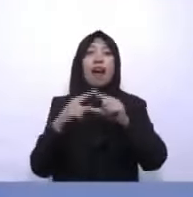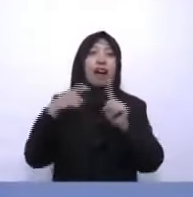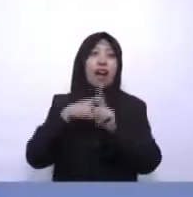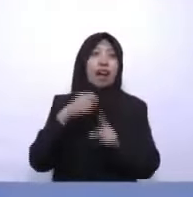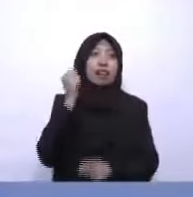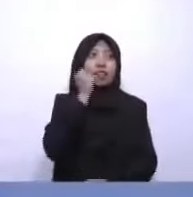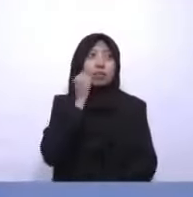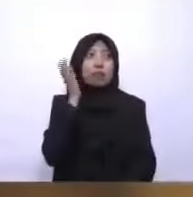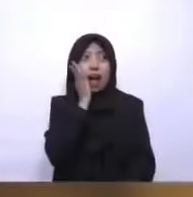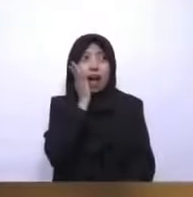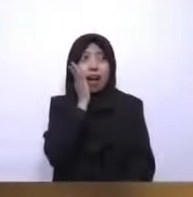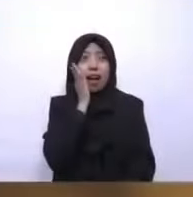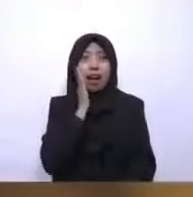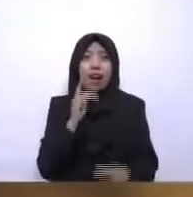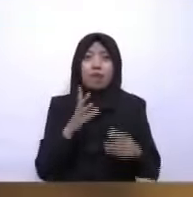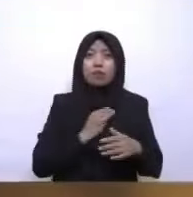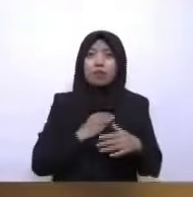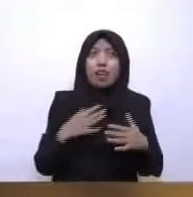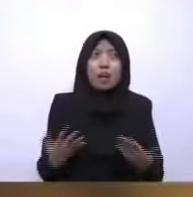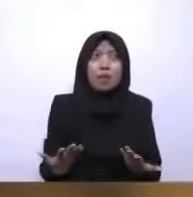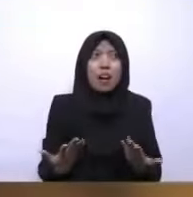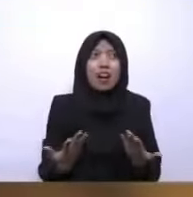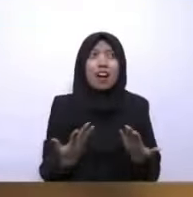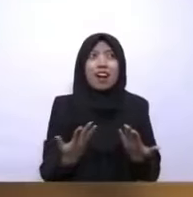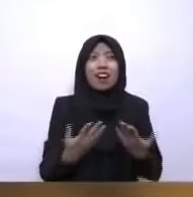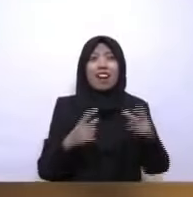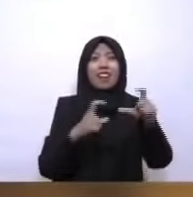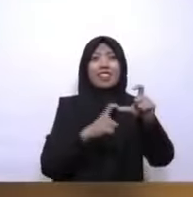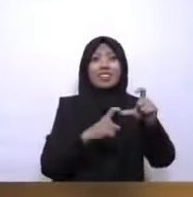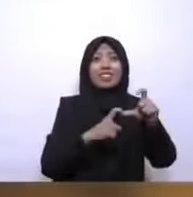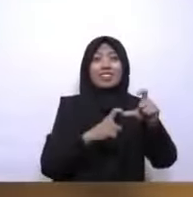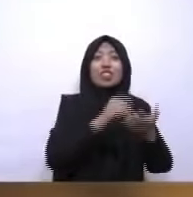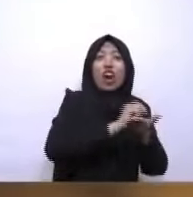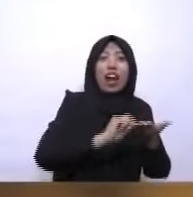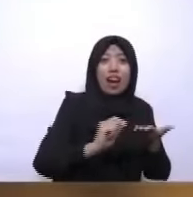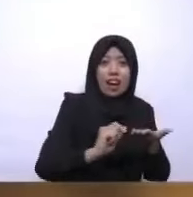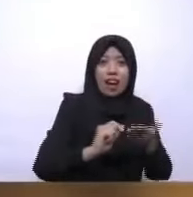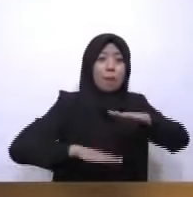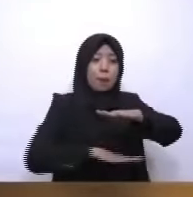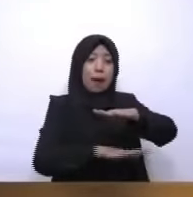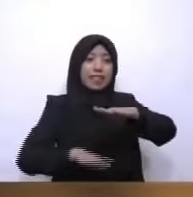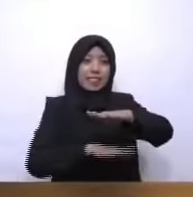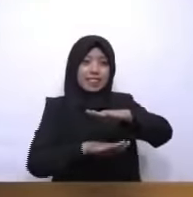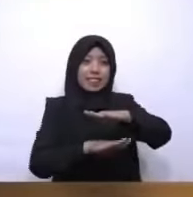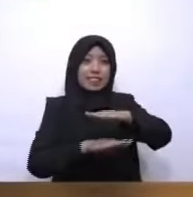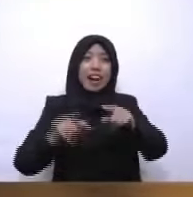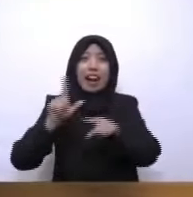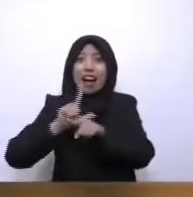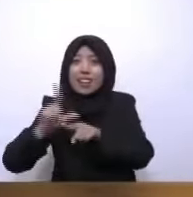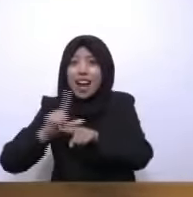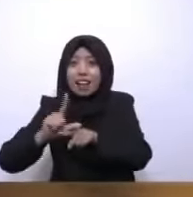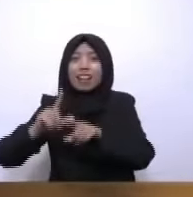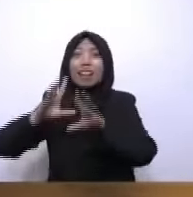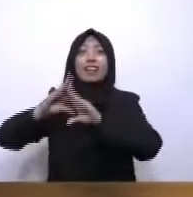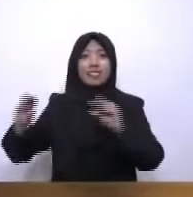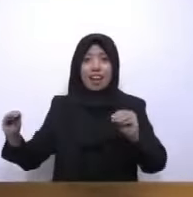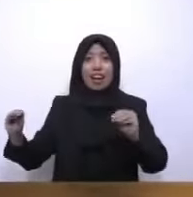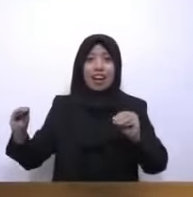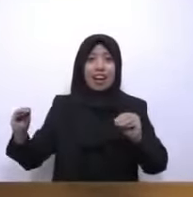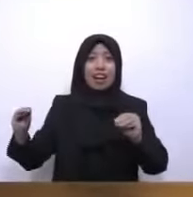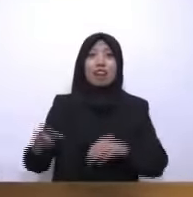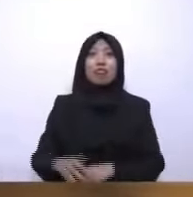Bukan makanan, seblak itu adalah sekolah berbasis latihan kerja. Mereka menganggur